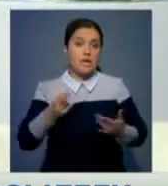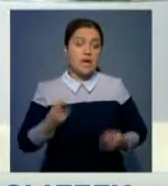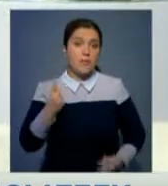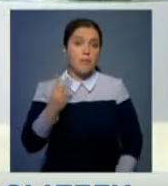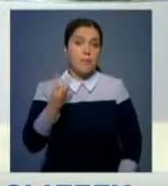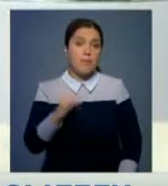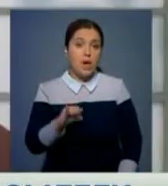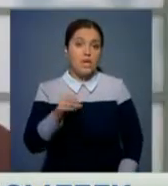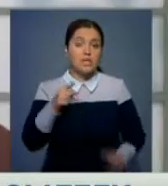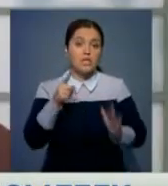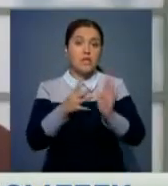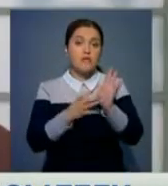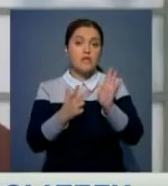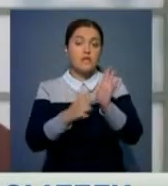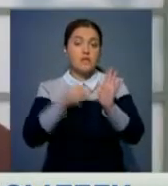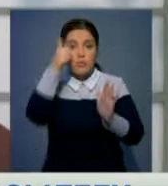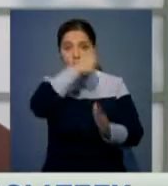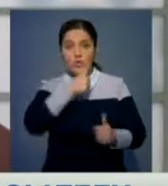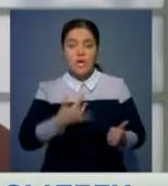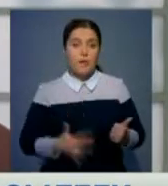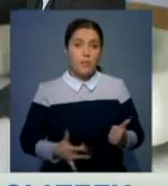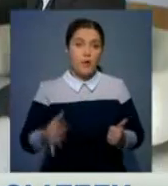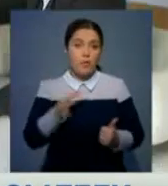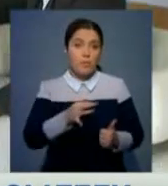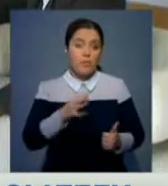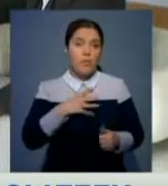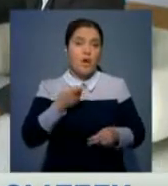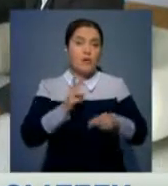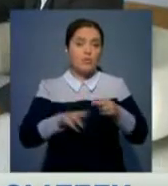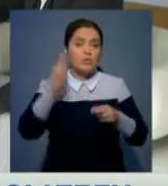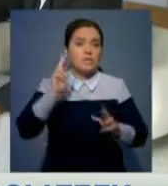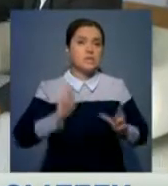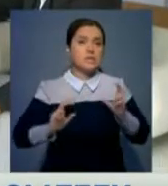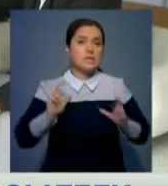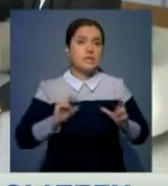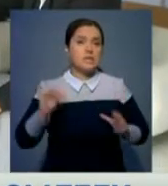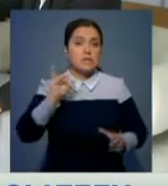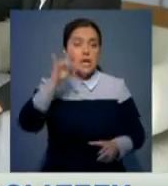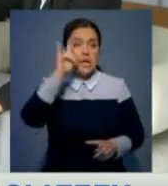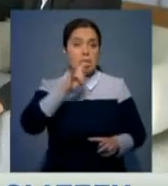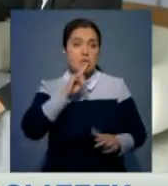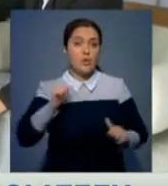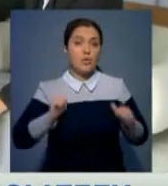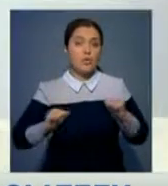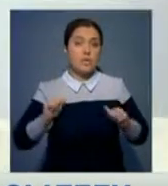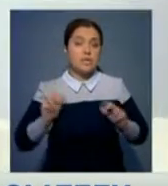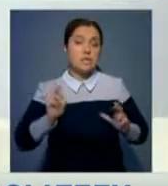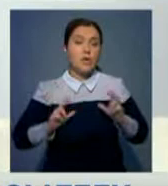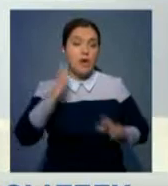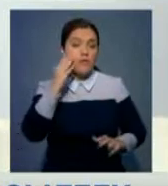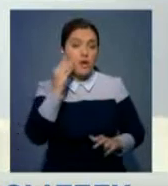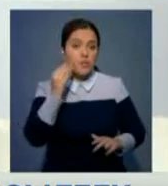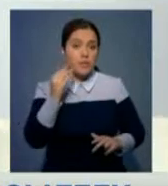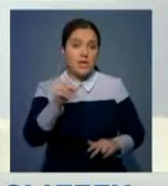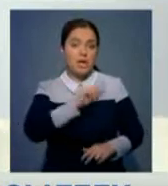мая 1938 года в Жамбылской области. Окончил историко-филологический факультет Казахского педагогического института в Алматы. В